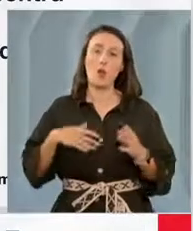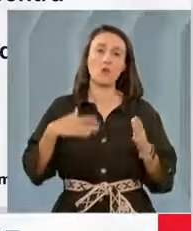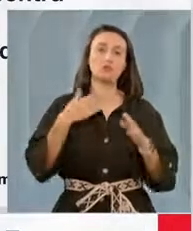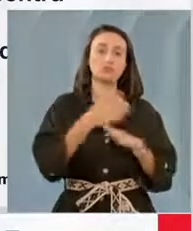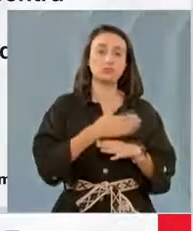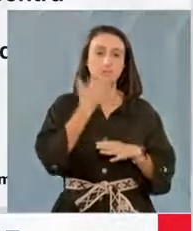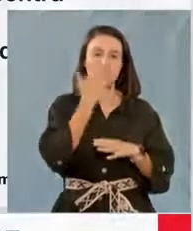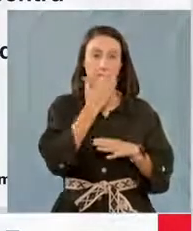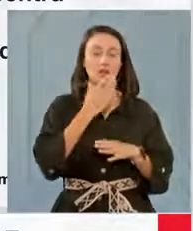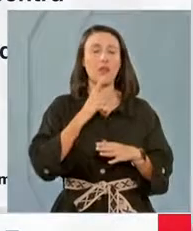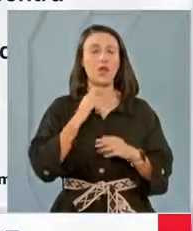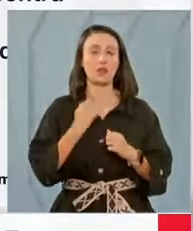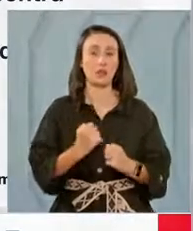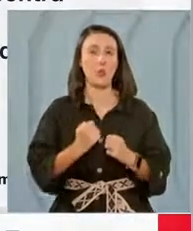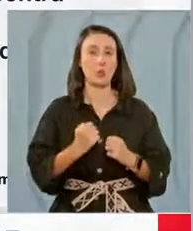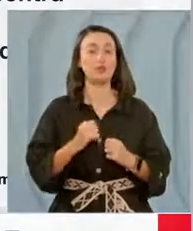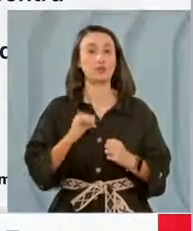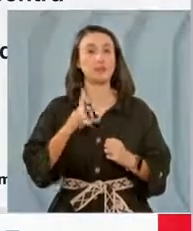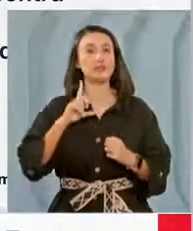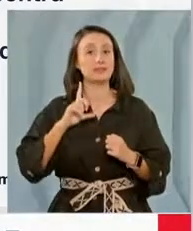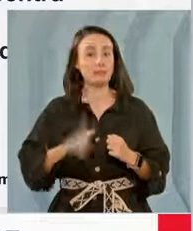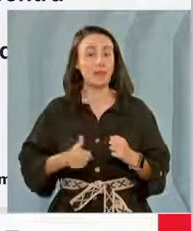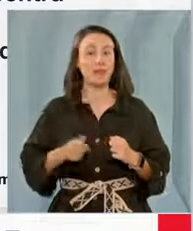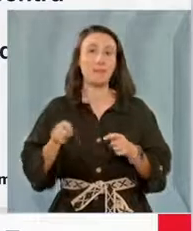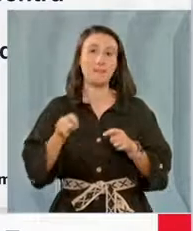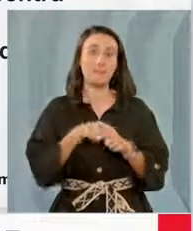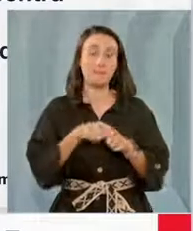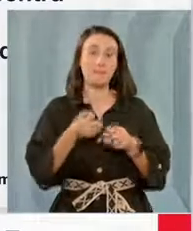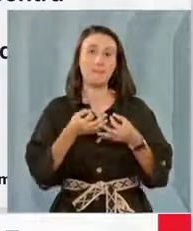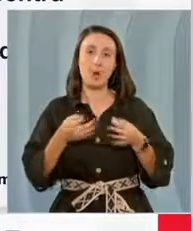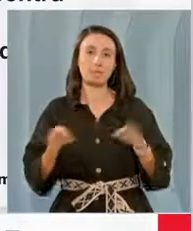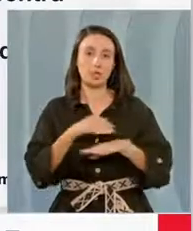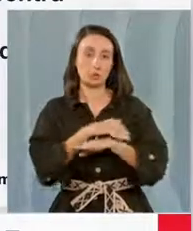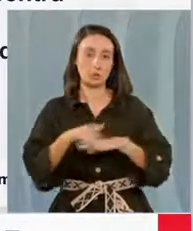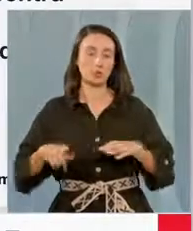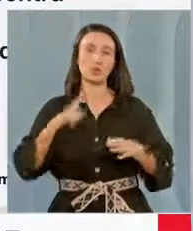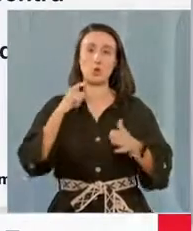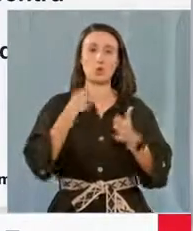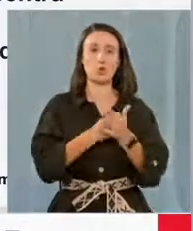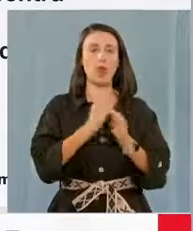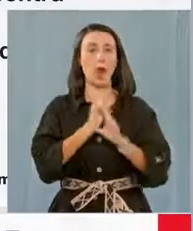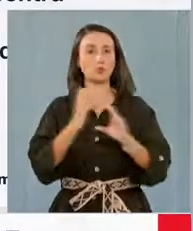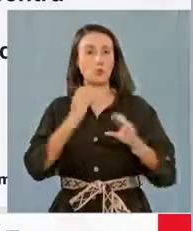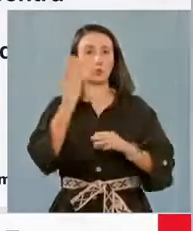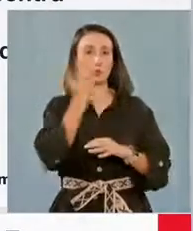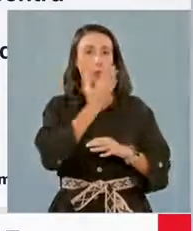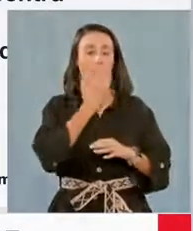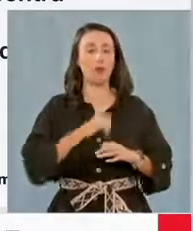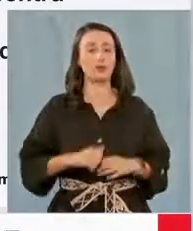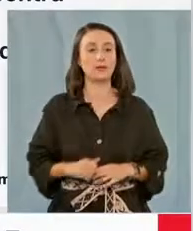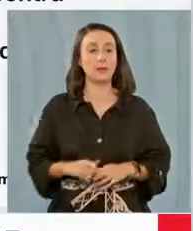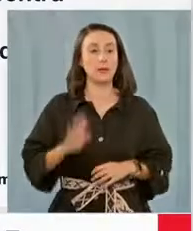unitățile de învățământ este dificil și este necesară reabilitarea drumurilor și achiziționarea de autobuze școlare.